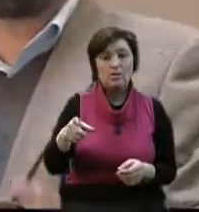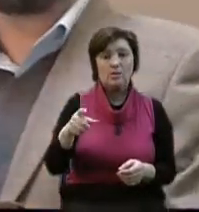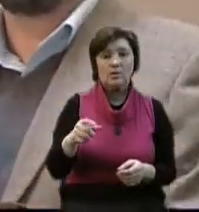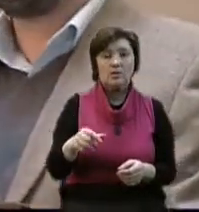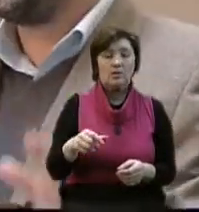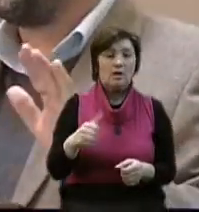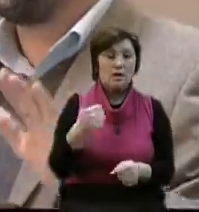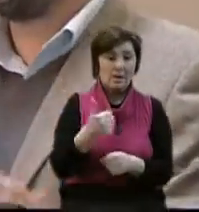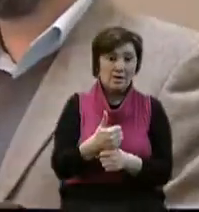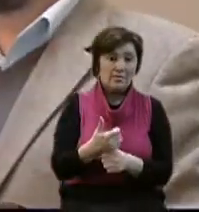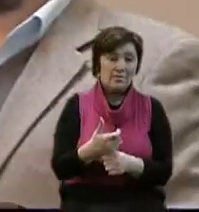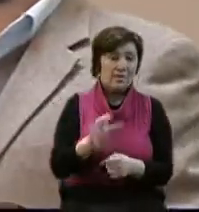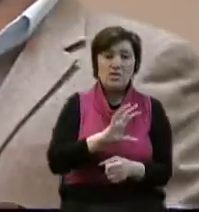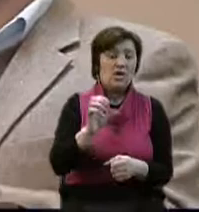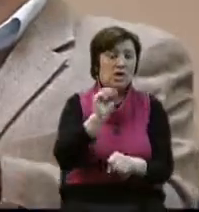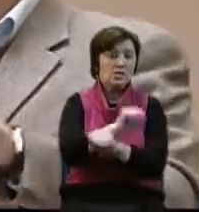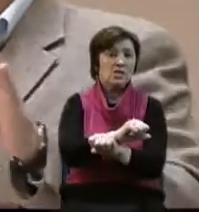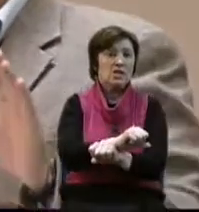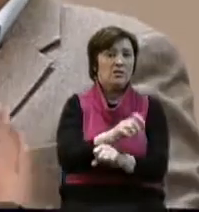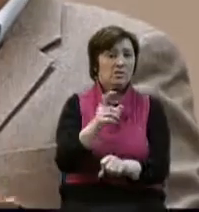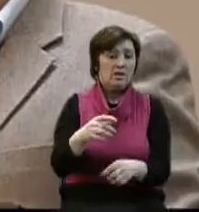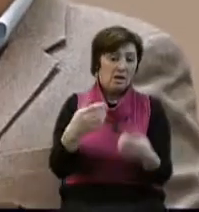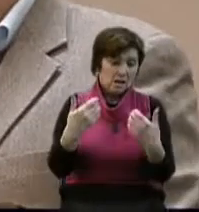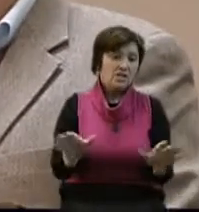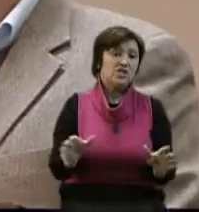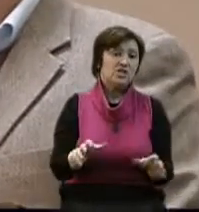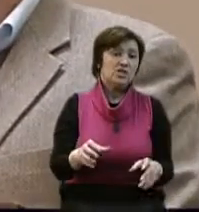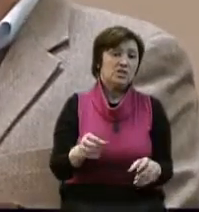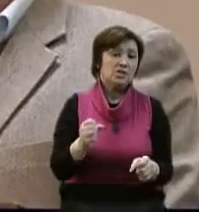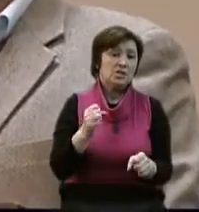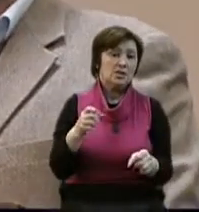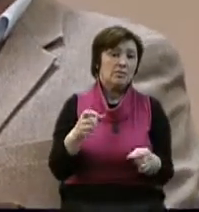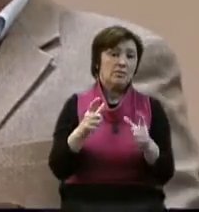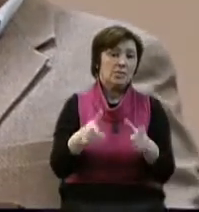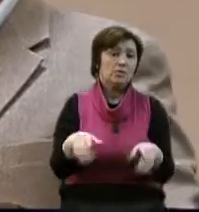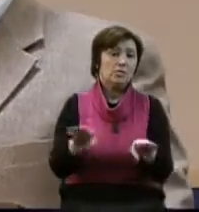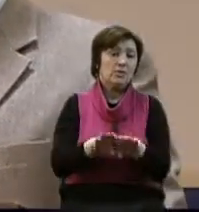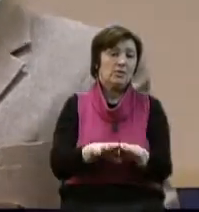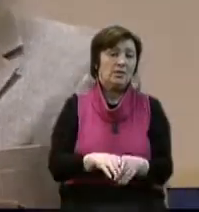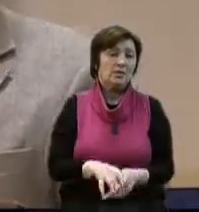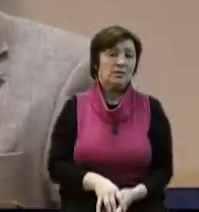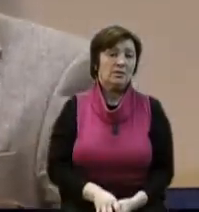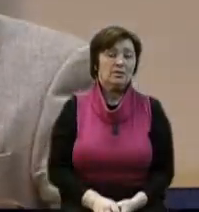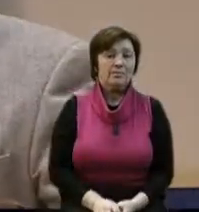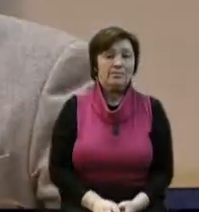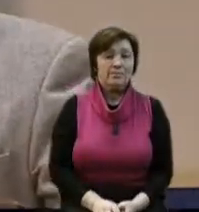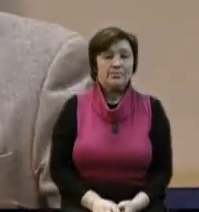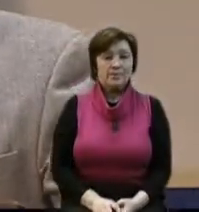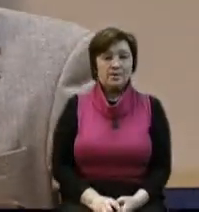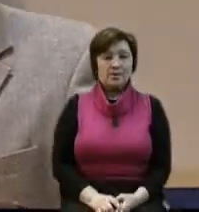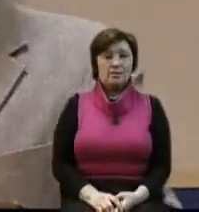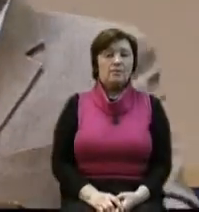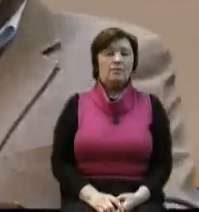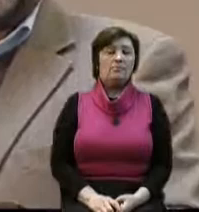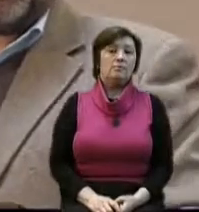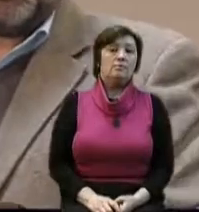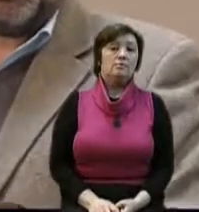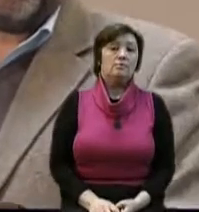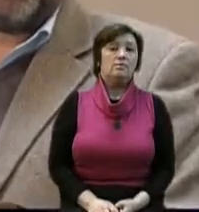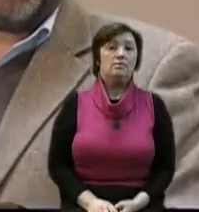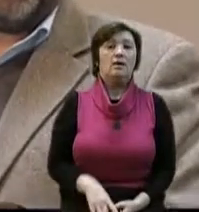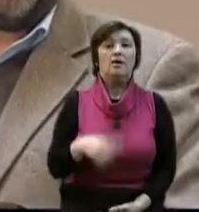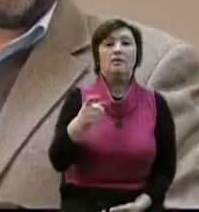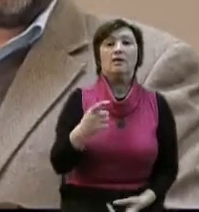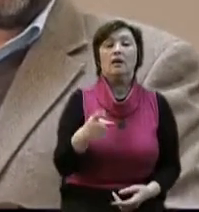остановил учеников, не запретил, а позволил им это делать. Другой вопрос у меня возник, не знаю, как у вас. А что там делали